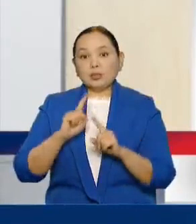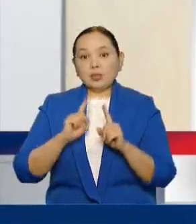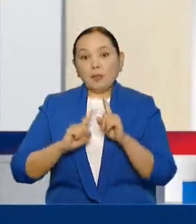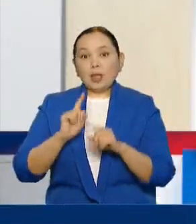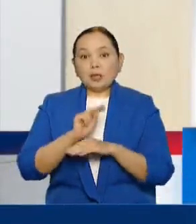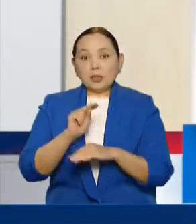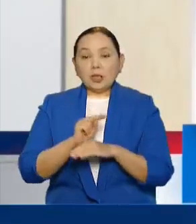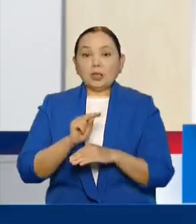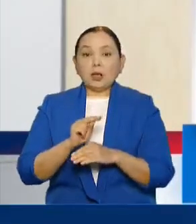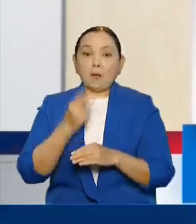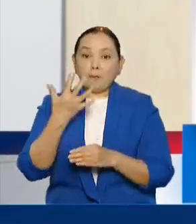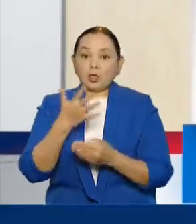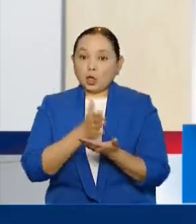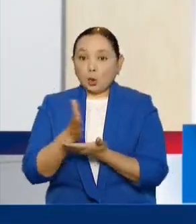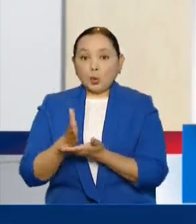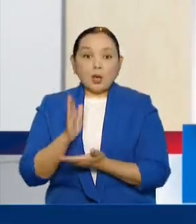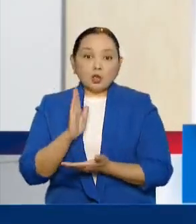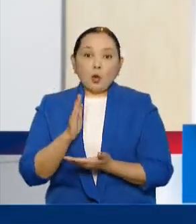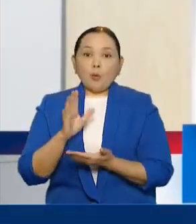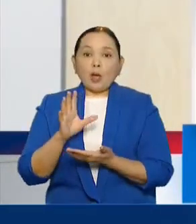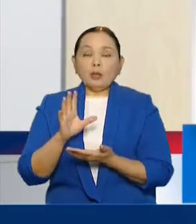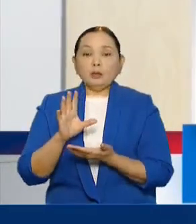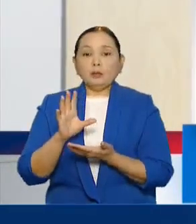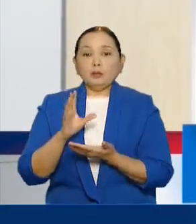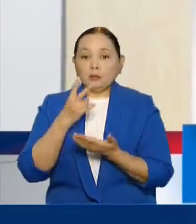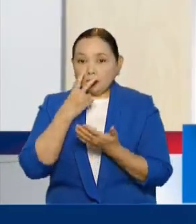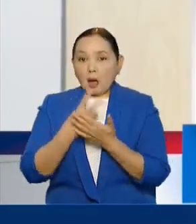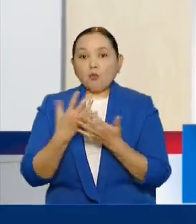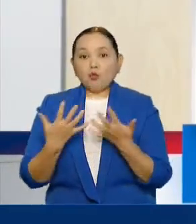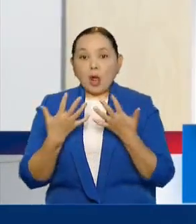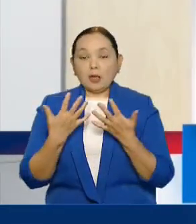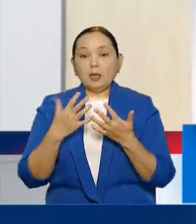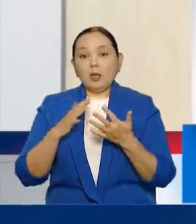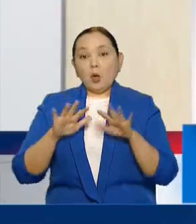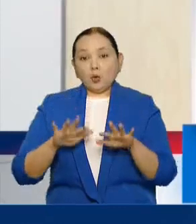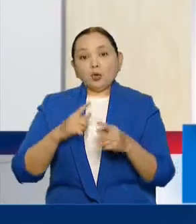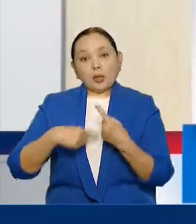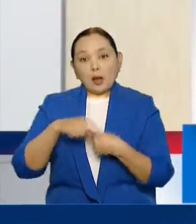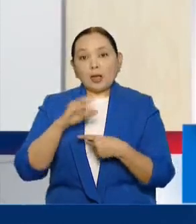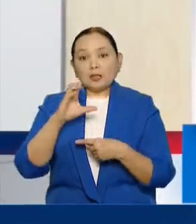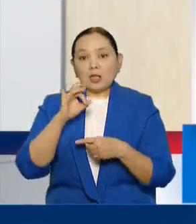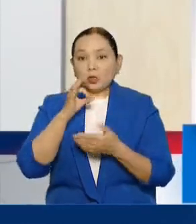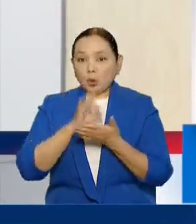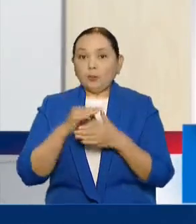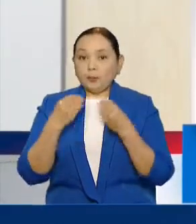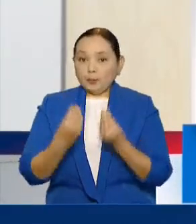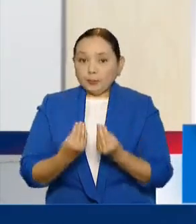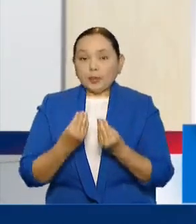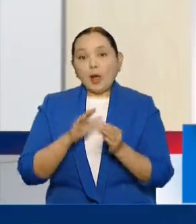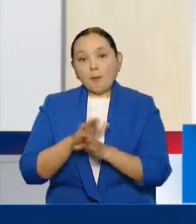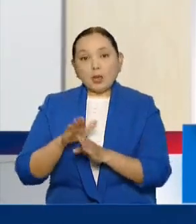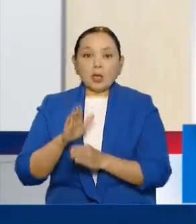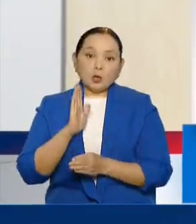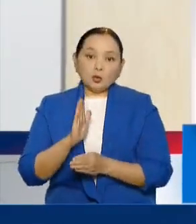Navoiy viloyatini 5 ta yo'nalish bo'yicha namunali hududga aylantirish yuzasidan sektor rahbarlariga yuklatilgan ustuvor vazifalarni amalga